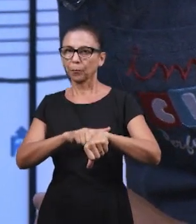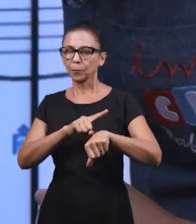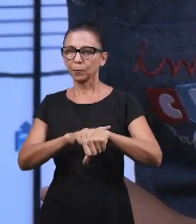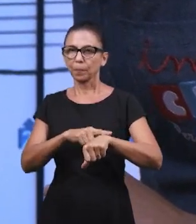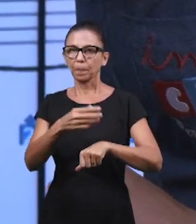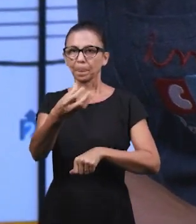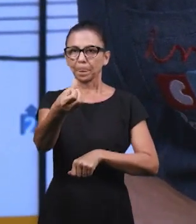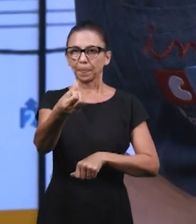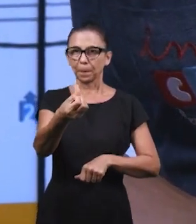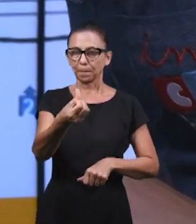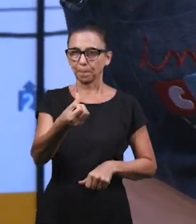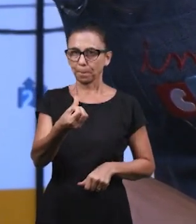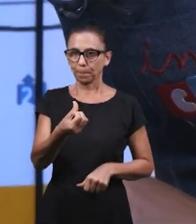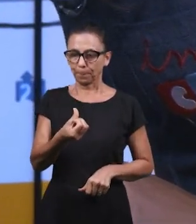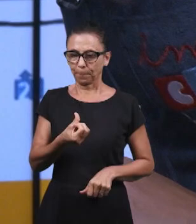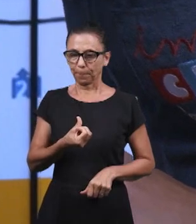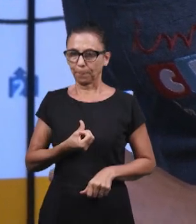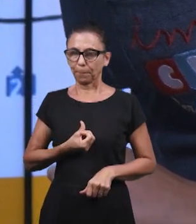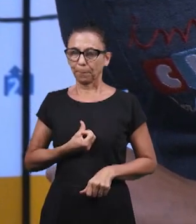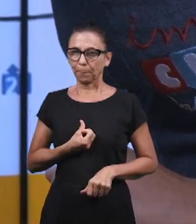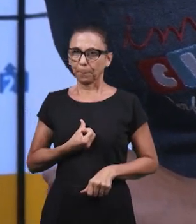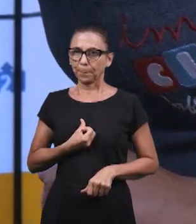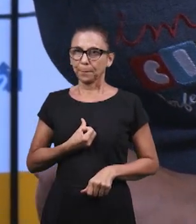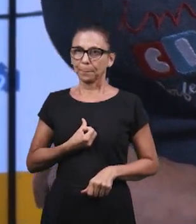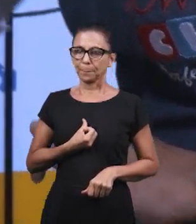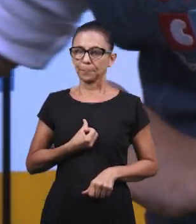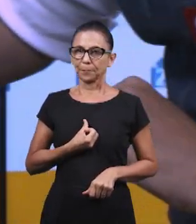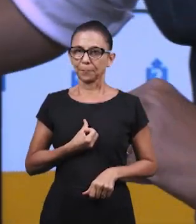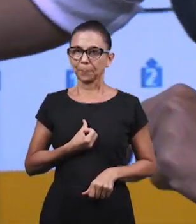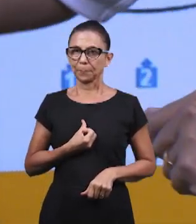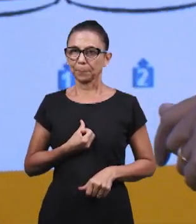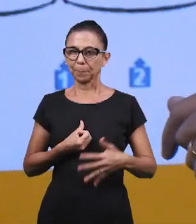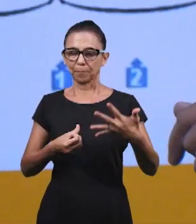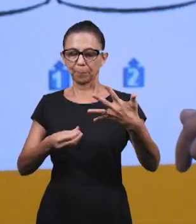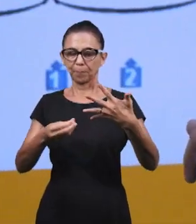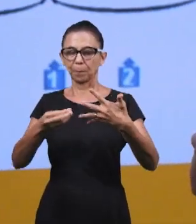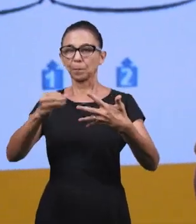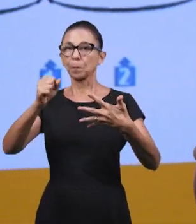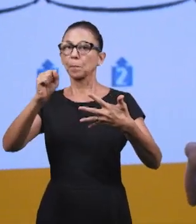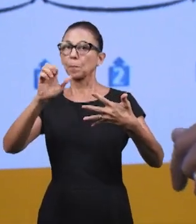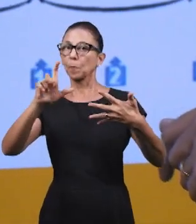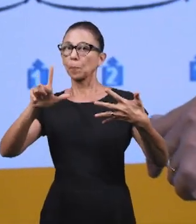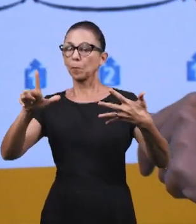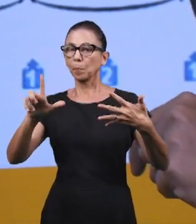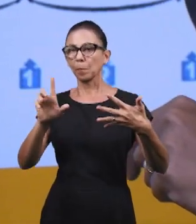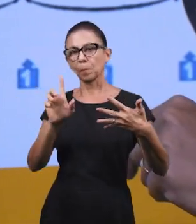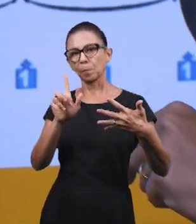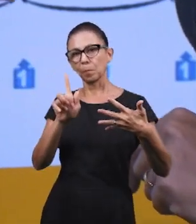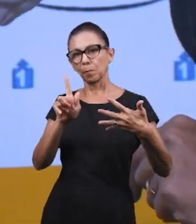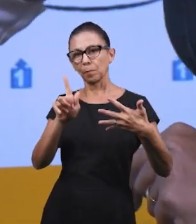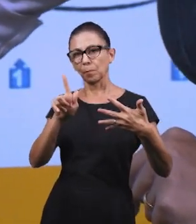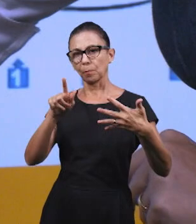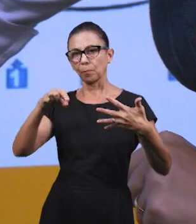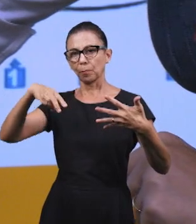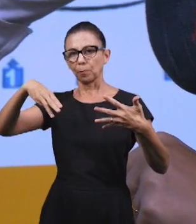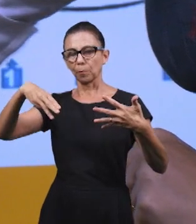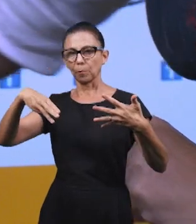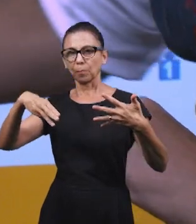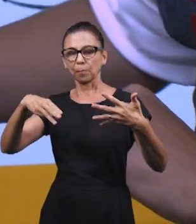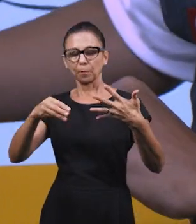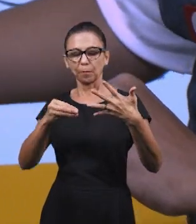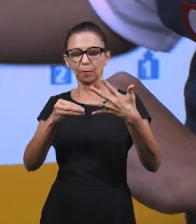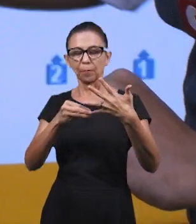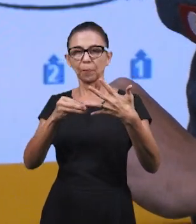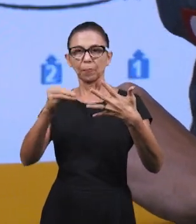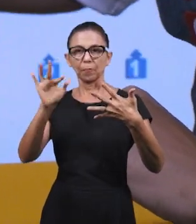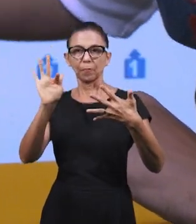Après, B bémol, si bémol majeur, dans la note seule. Nous avons le GM